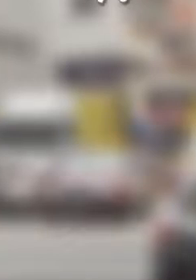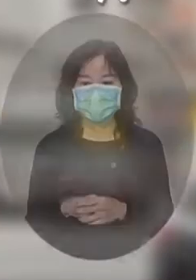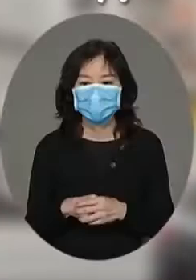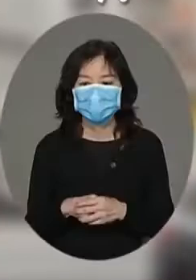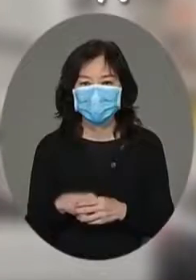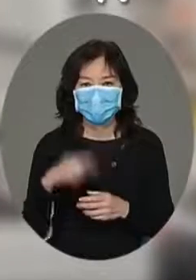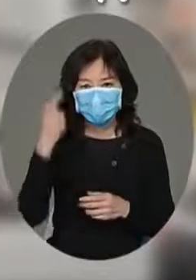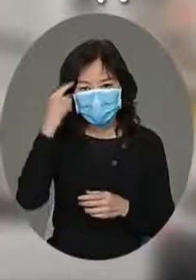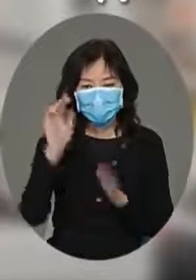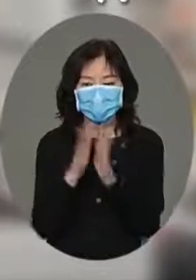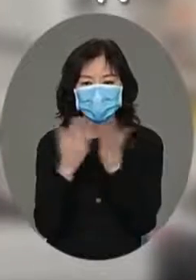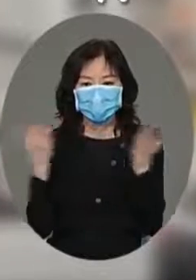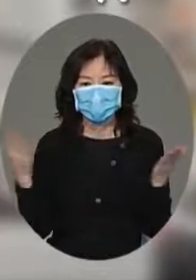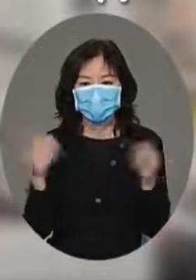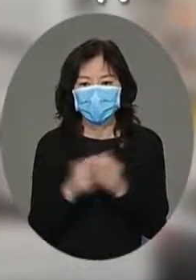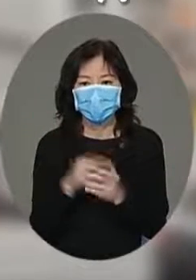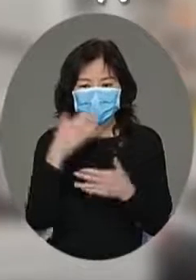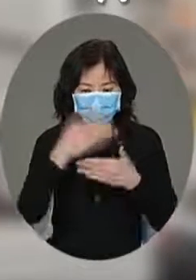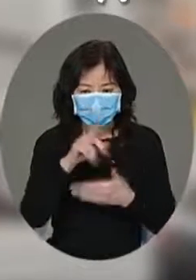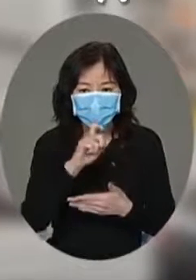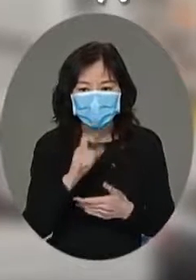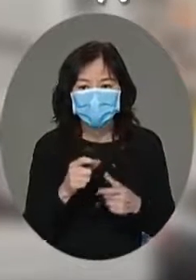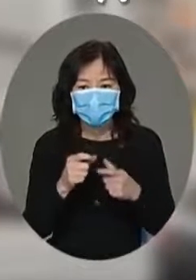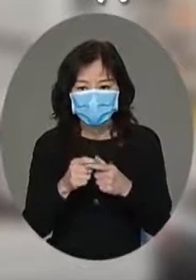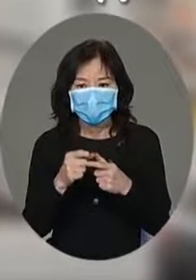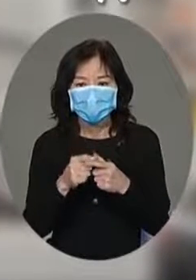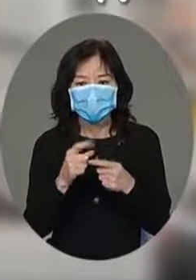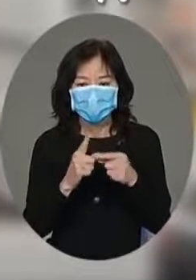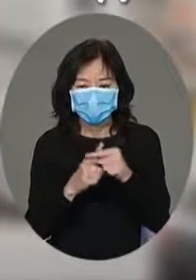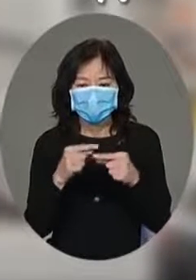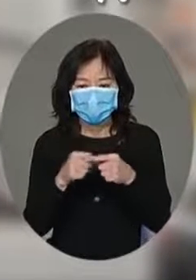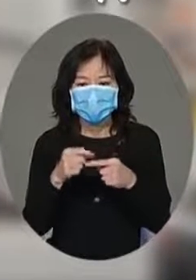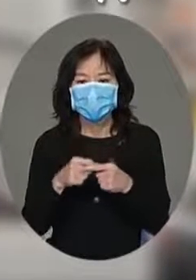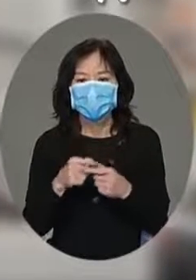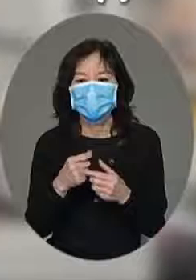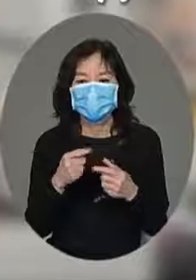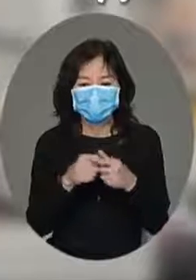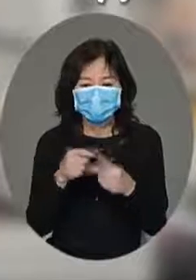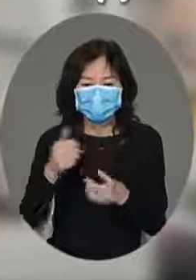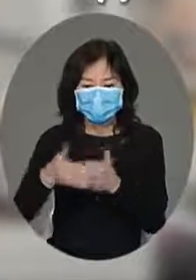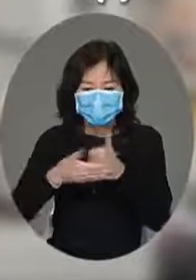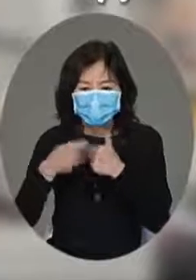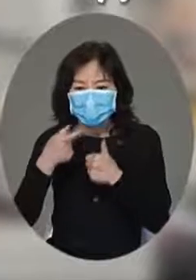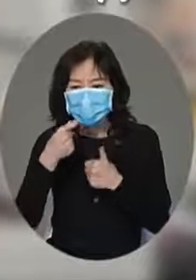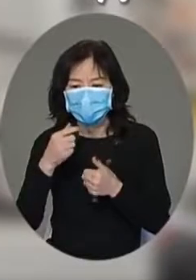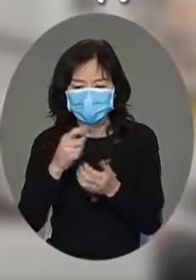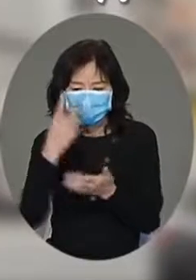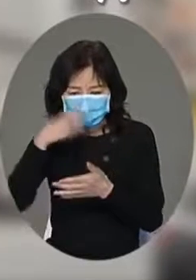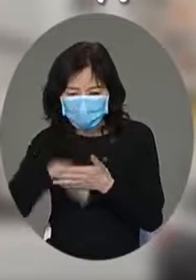明報報導，該報發現有中介公司為華大基因招募採樣員，無經驗者同樣可以面